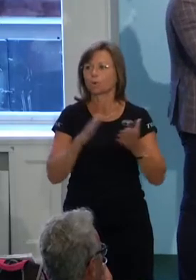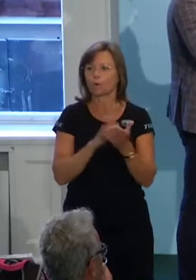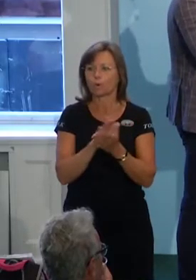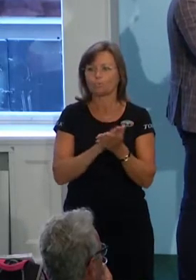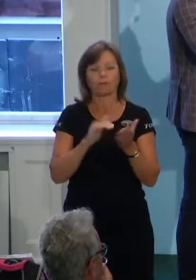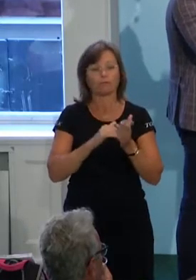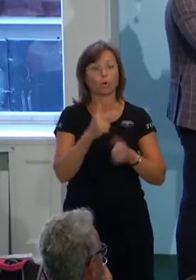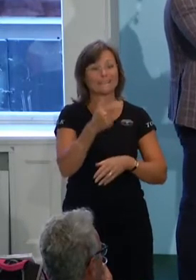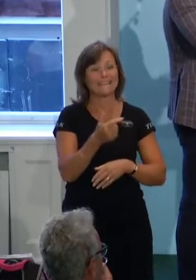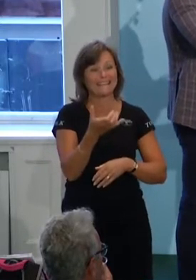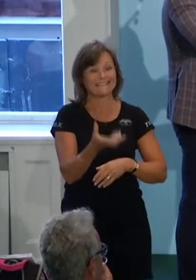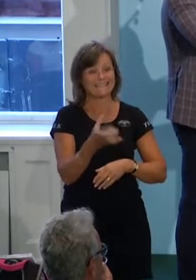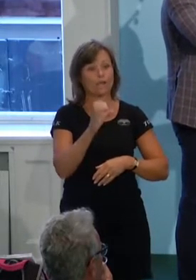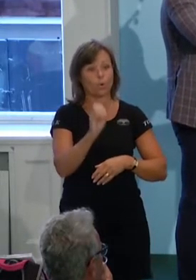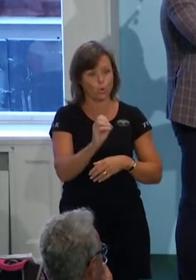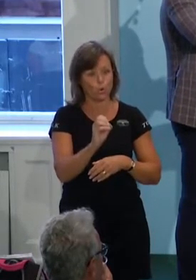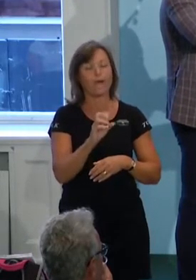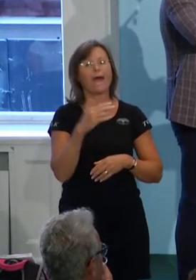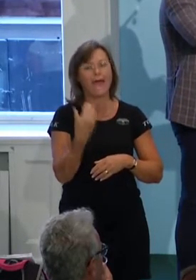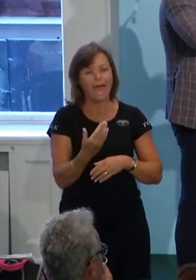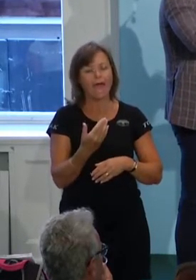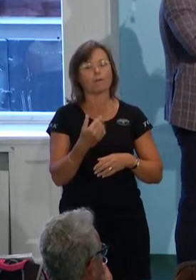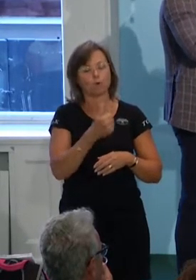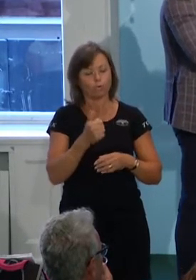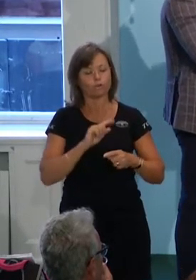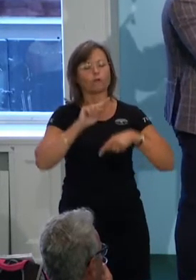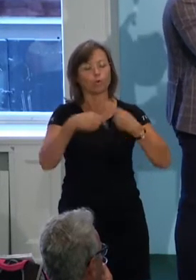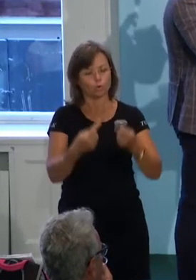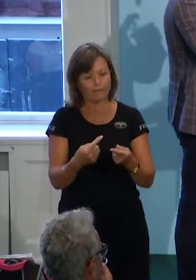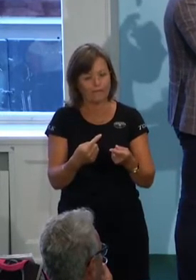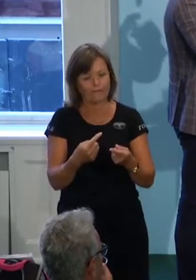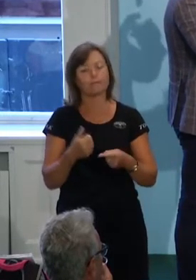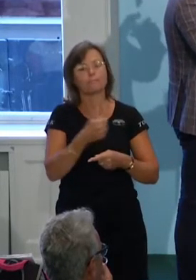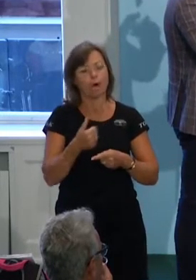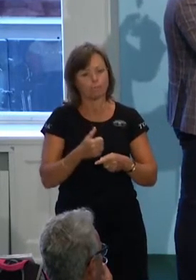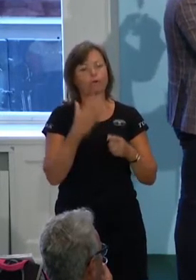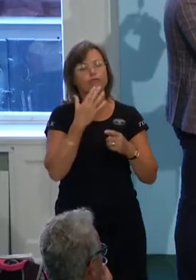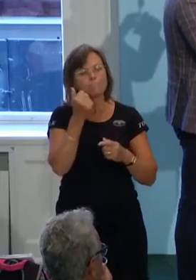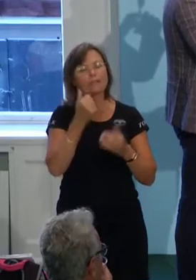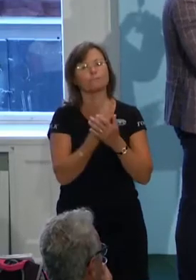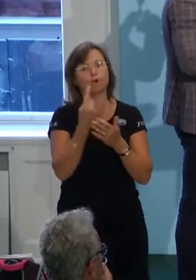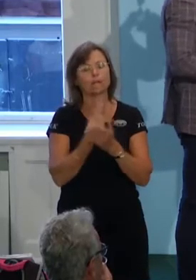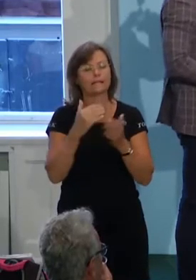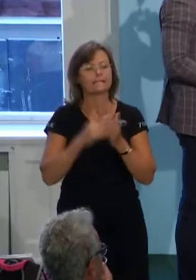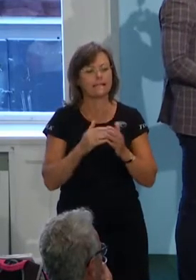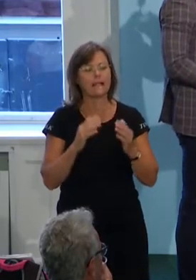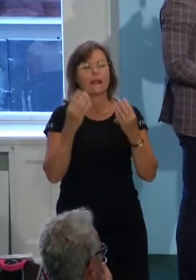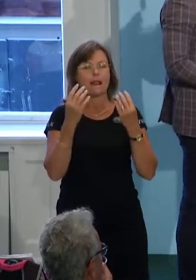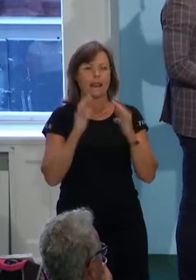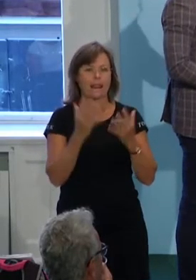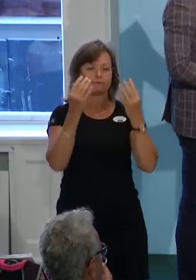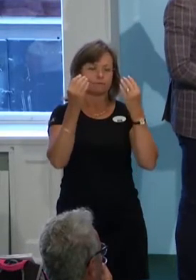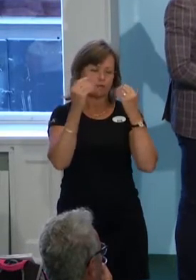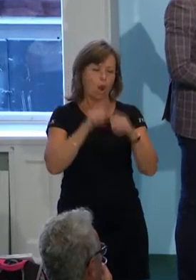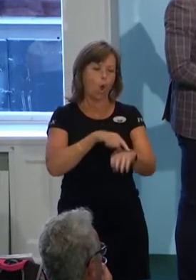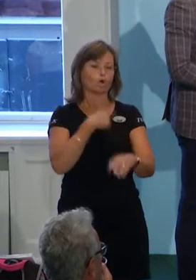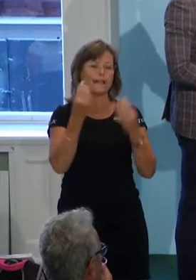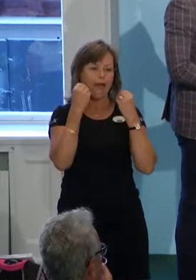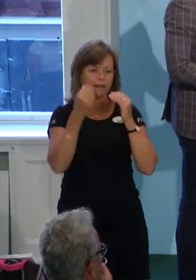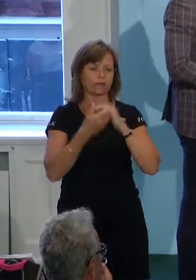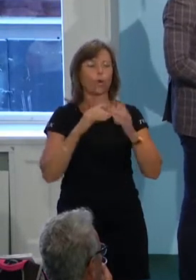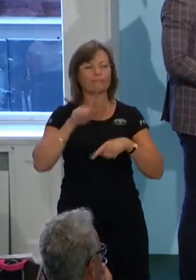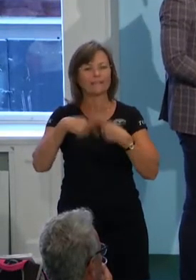från TCO ser, det behovet av utveckling som vi ser, det är att man behöver få bättre möjligheter till livslångt lärande och vidareutbildning. Det vill säga